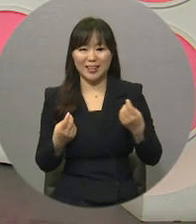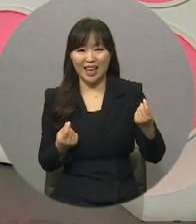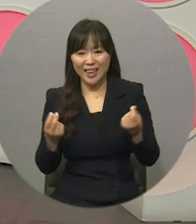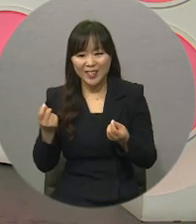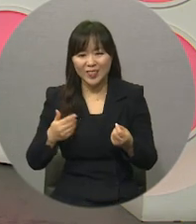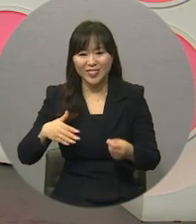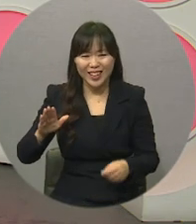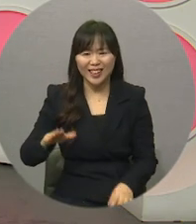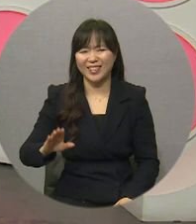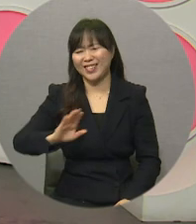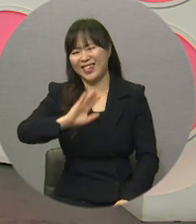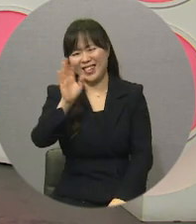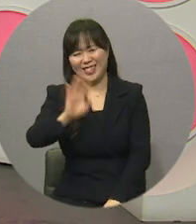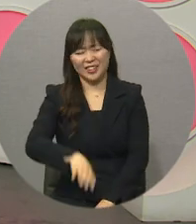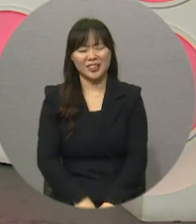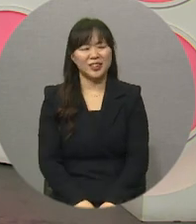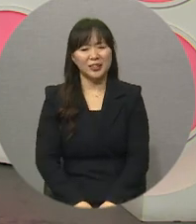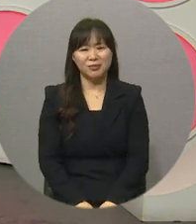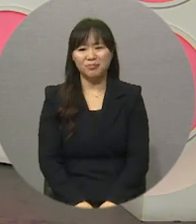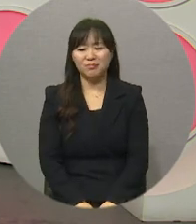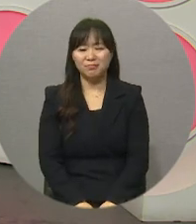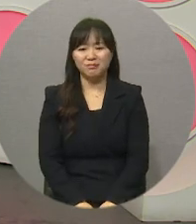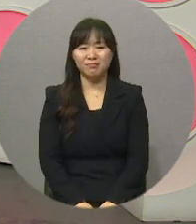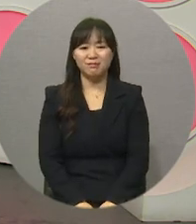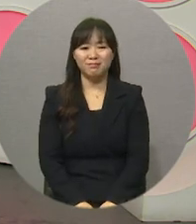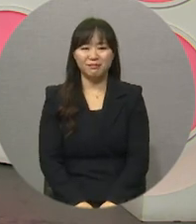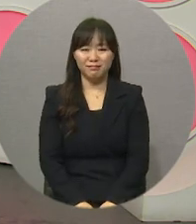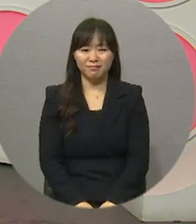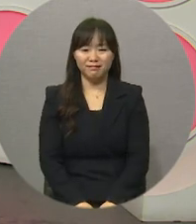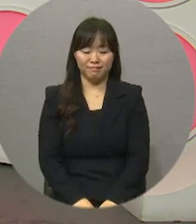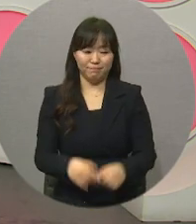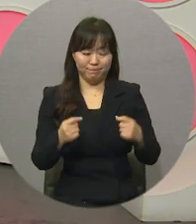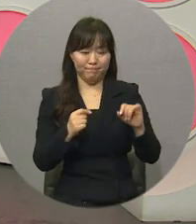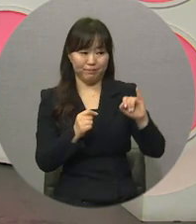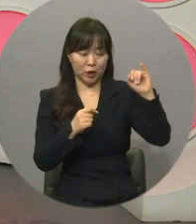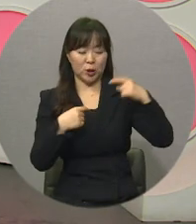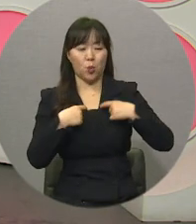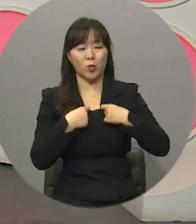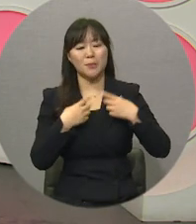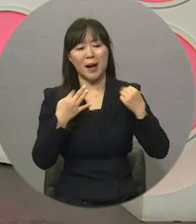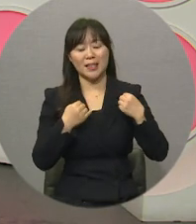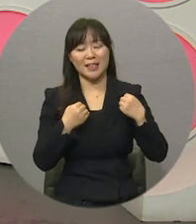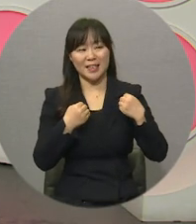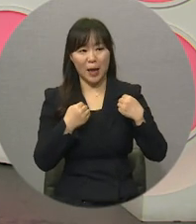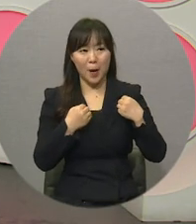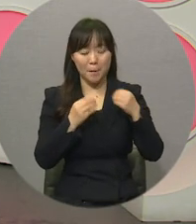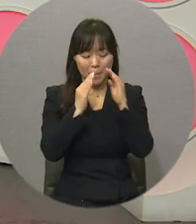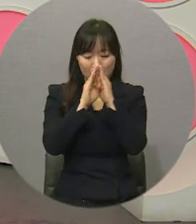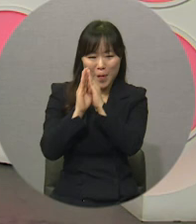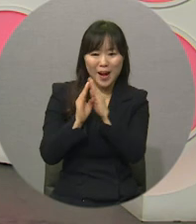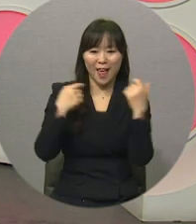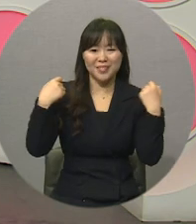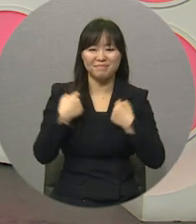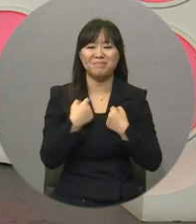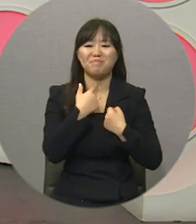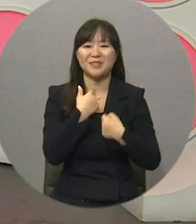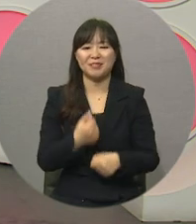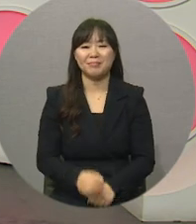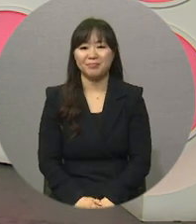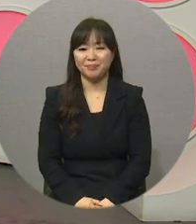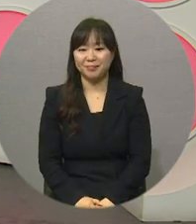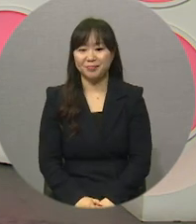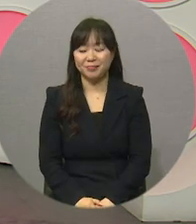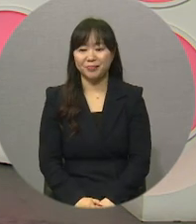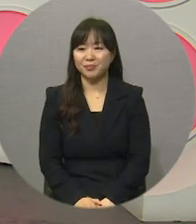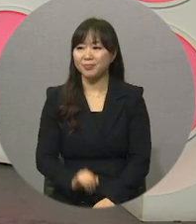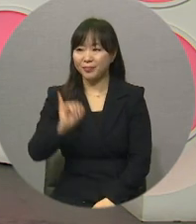나이트클럽 가고 아니, 뭐, 그랬죠. 그러진 않았죠. 네. 어쨌든, 언니 옷을 좀 많이 입었었던 것 같아요. 오, 그랬구나. 네.